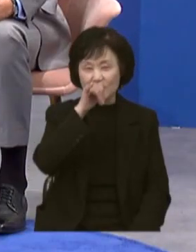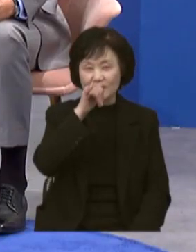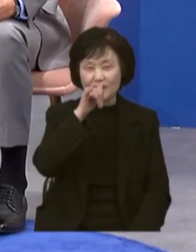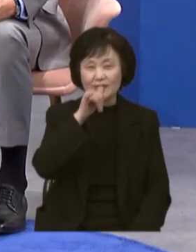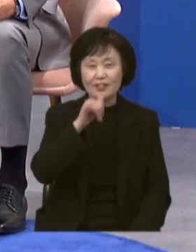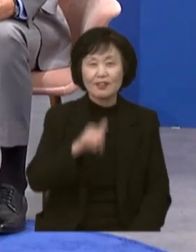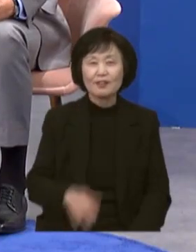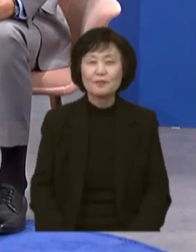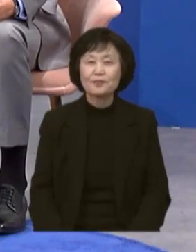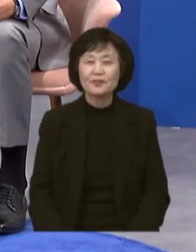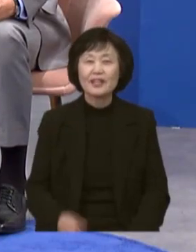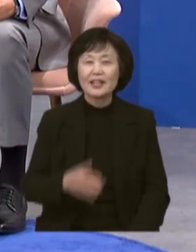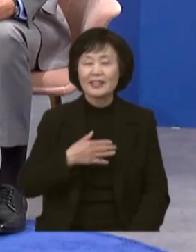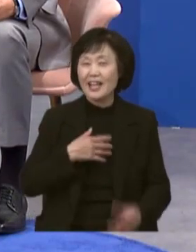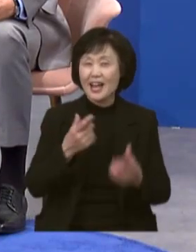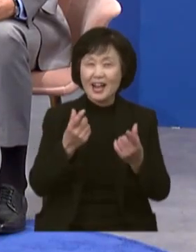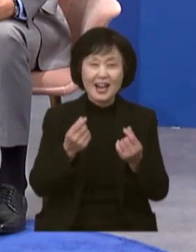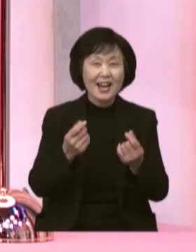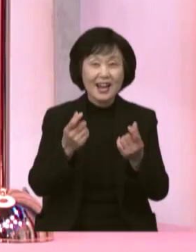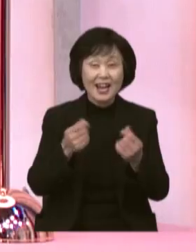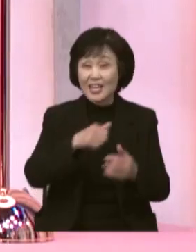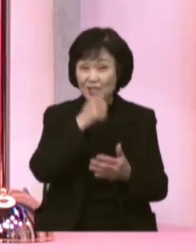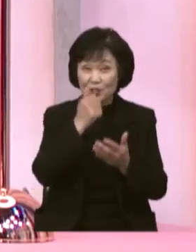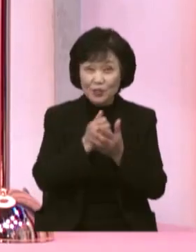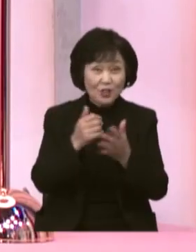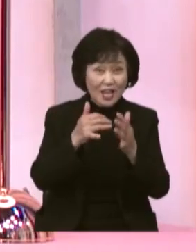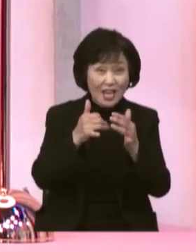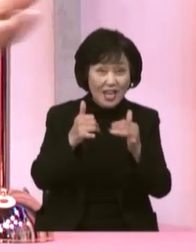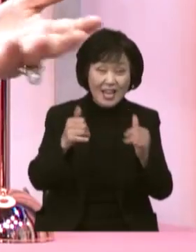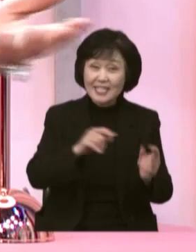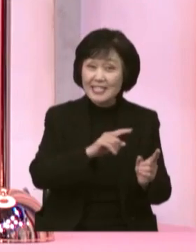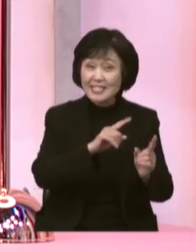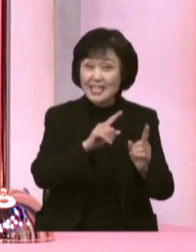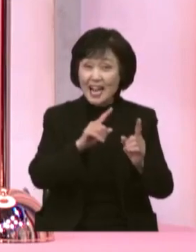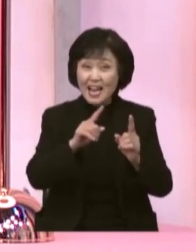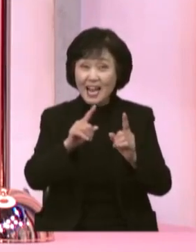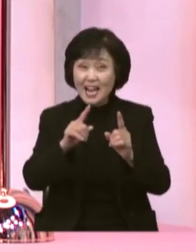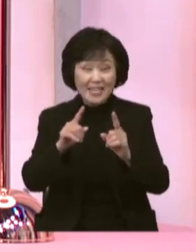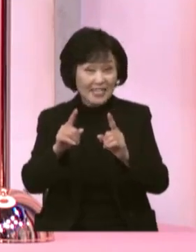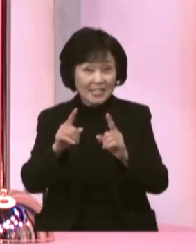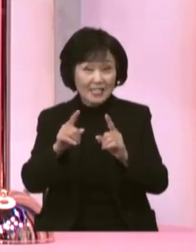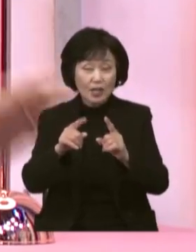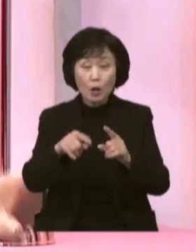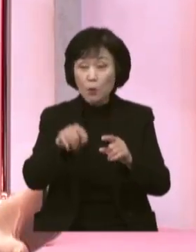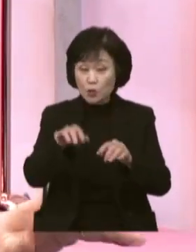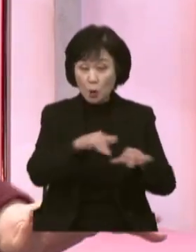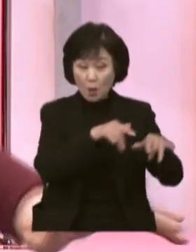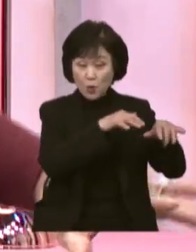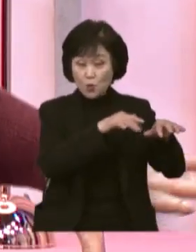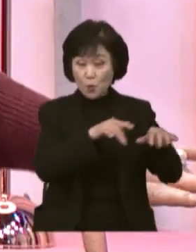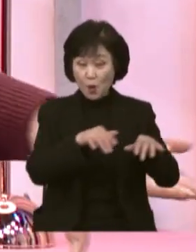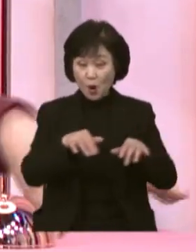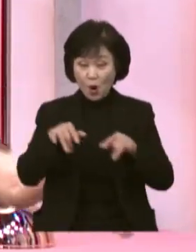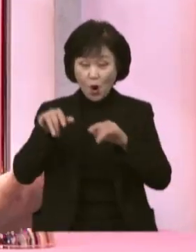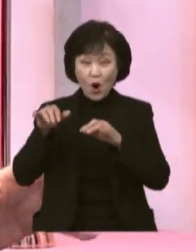그 가사 줘 가사. 그랬더니 이제 누가 자동을 갖다 주길래 그걸 딱 보고 여기서